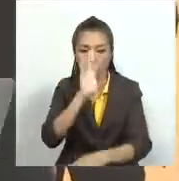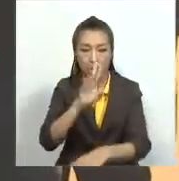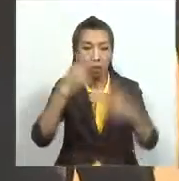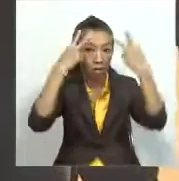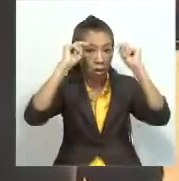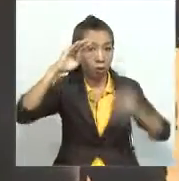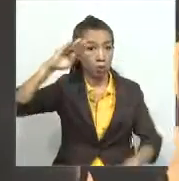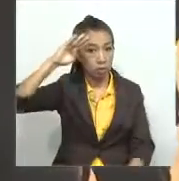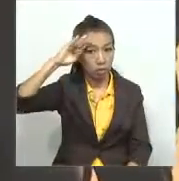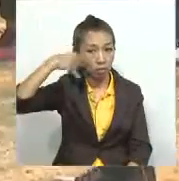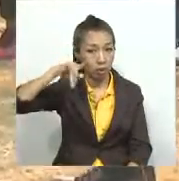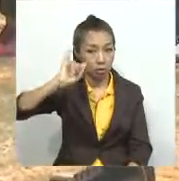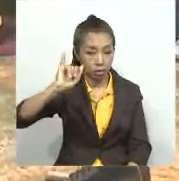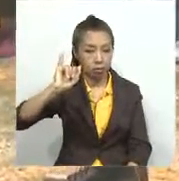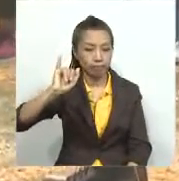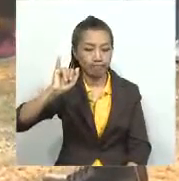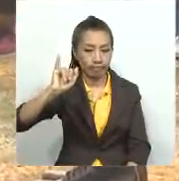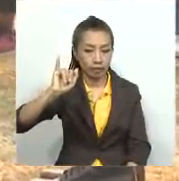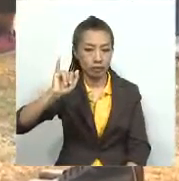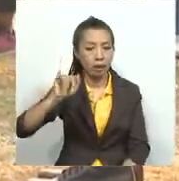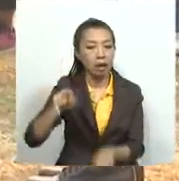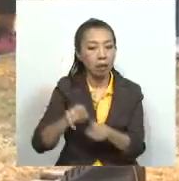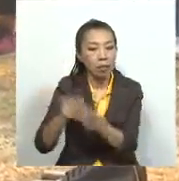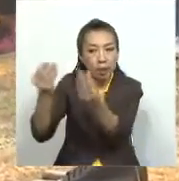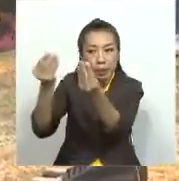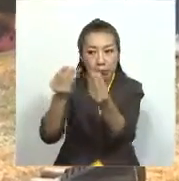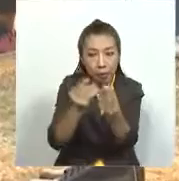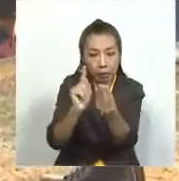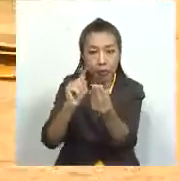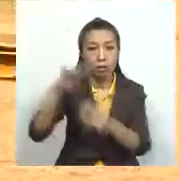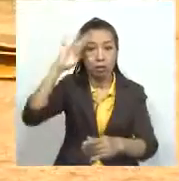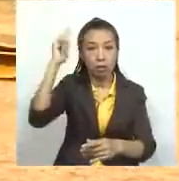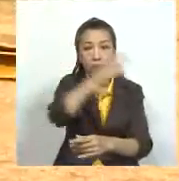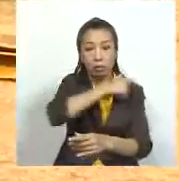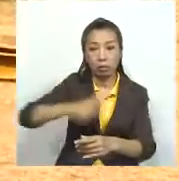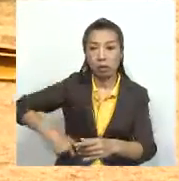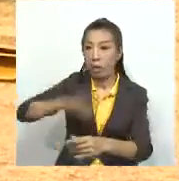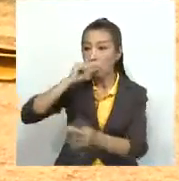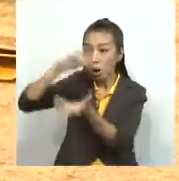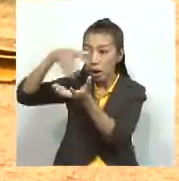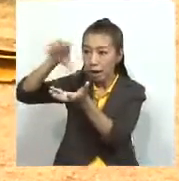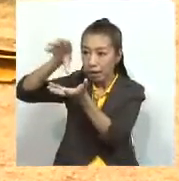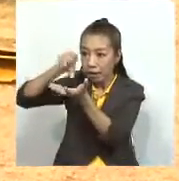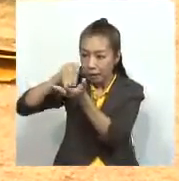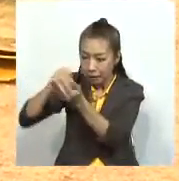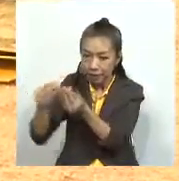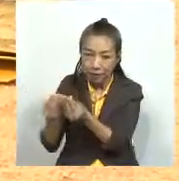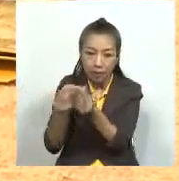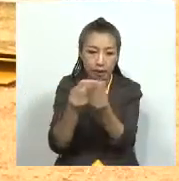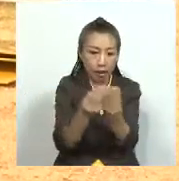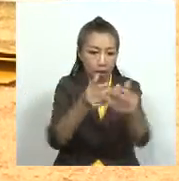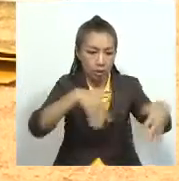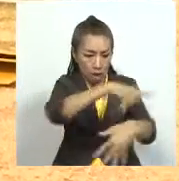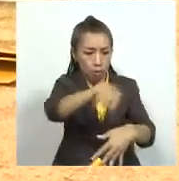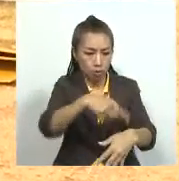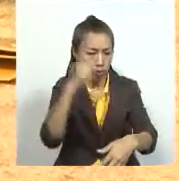พลเอกประยุทธ์จันทร์โอชานายกรัฐมนตรีเชิญพระราชกระแสสมเด็จพระเจ้าอยู่หัวทรงห่วงใยประชาชนในพื้นที่ภาคเหนือที่กำลัง